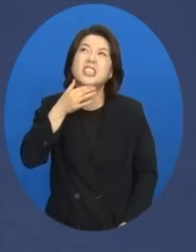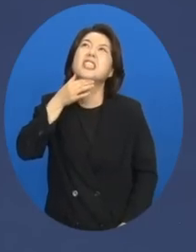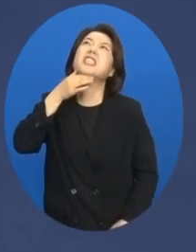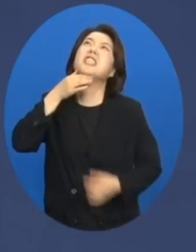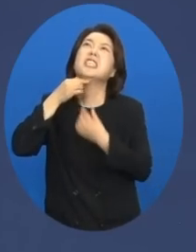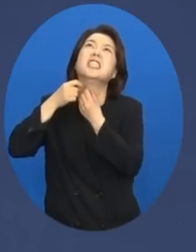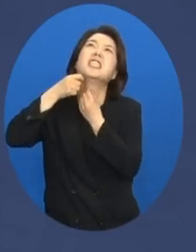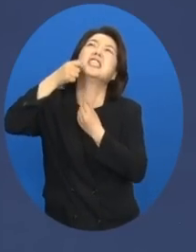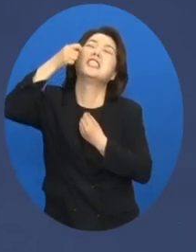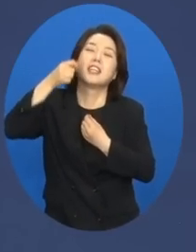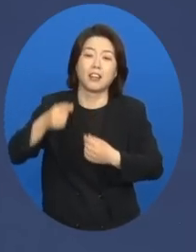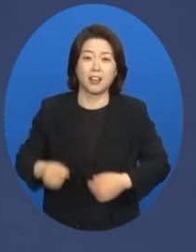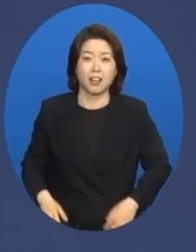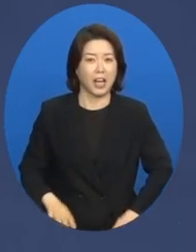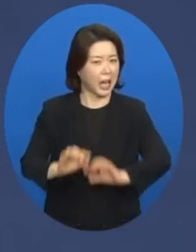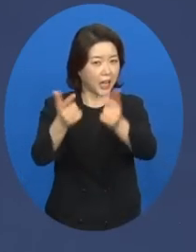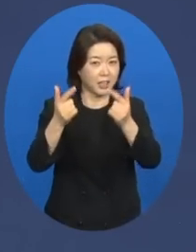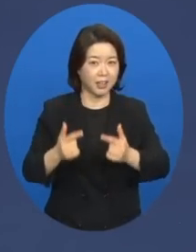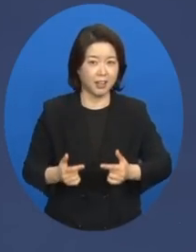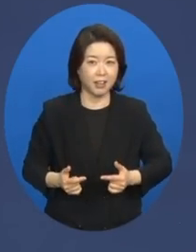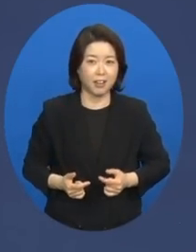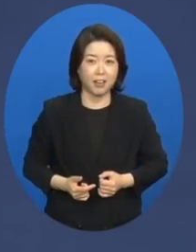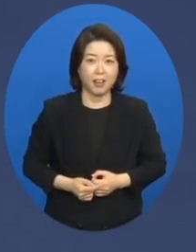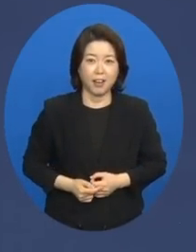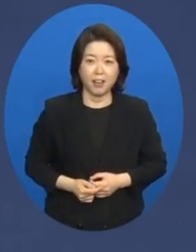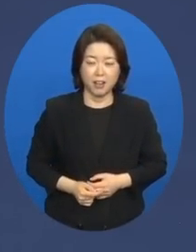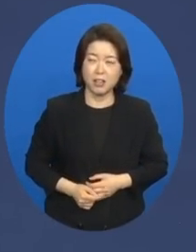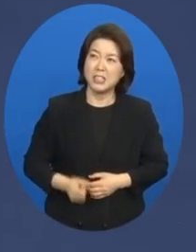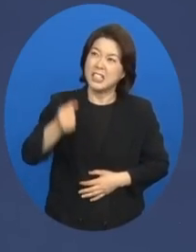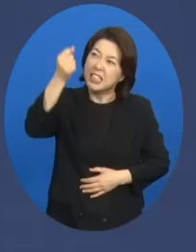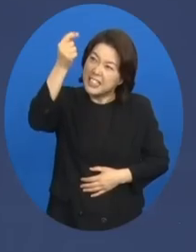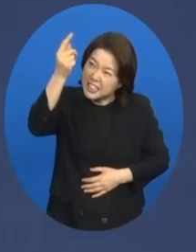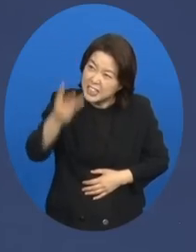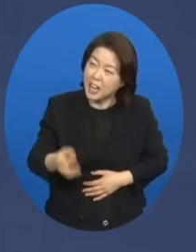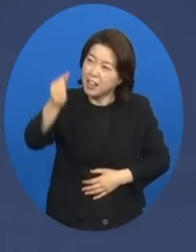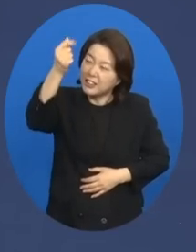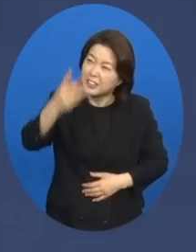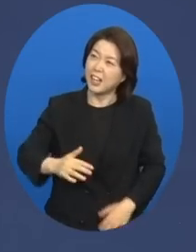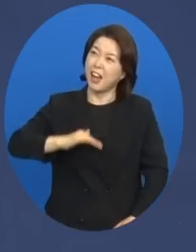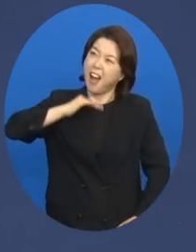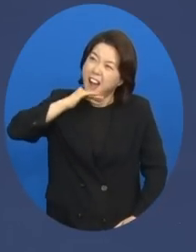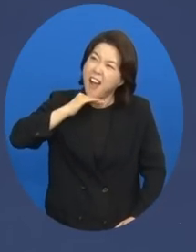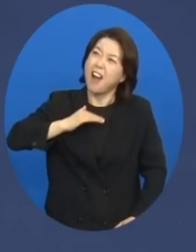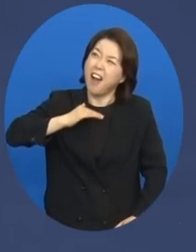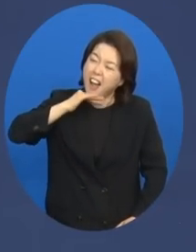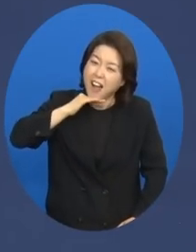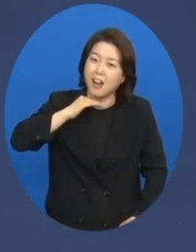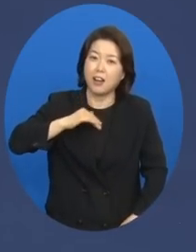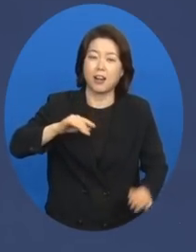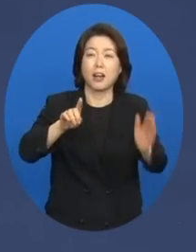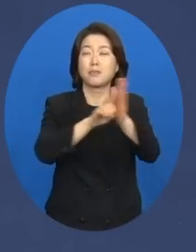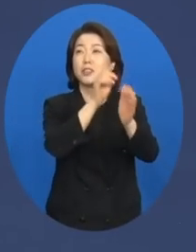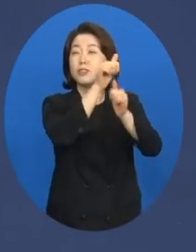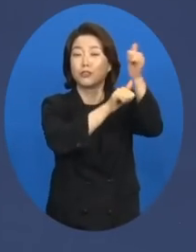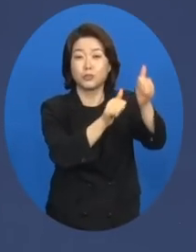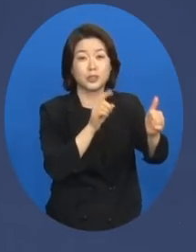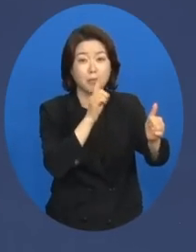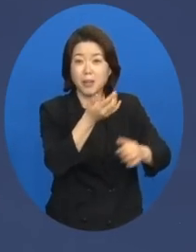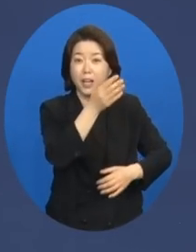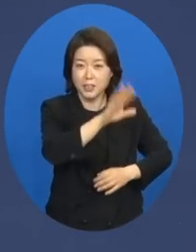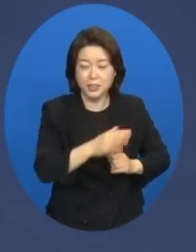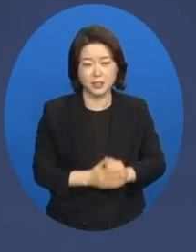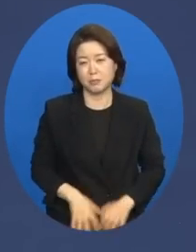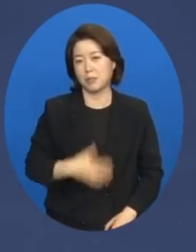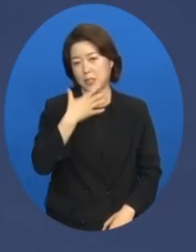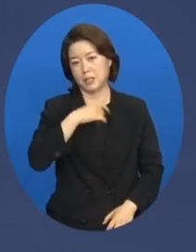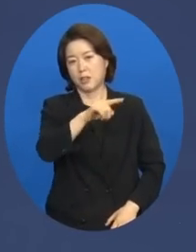목이 길어지는 정도가 아니라 아주 그냥 몇 번이나 기다리다가 우리 믿음의 조상님이라고 얘기하지만 그분